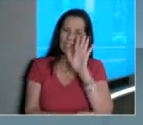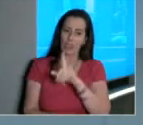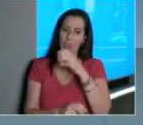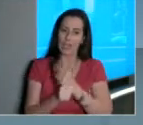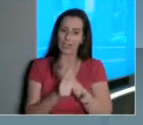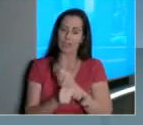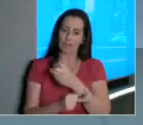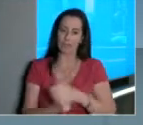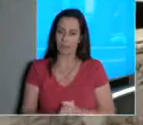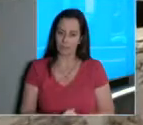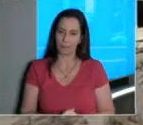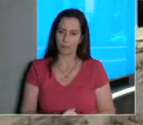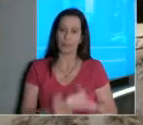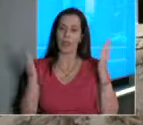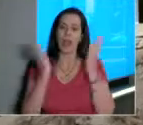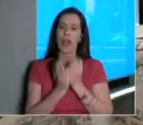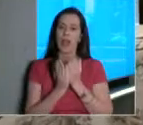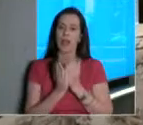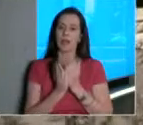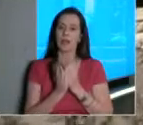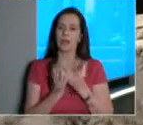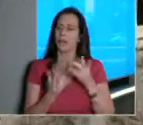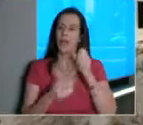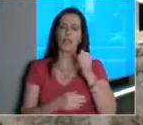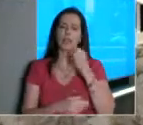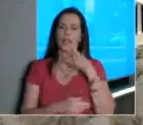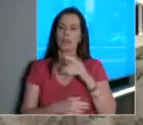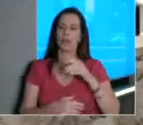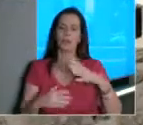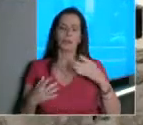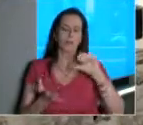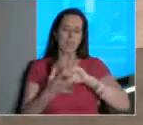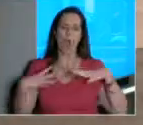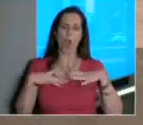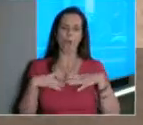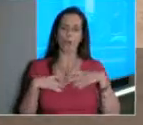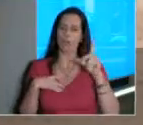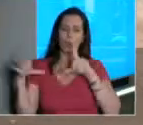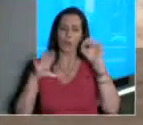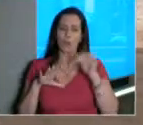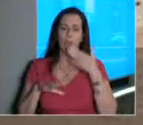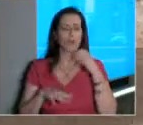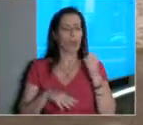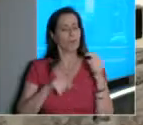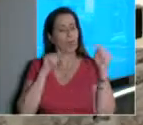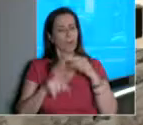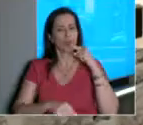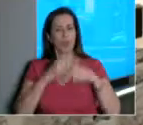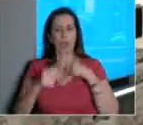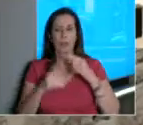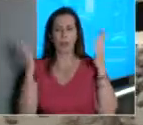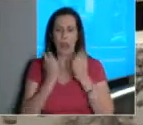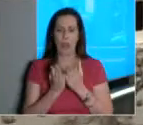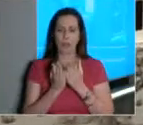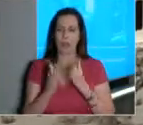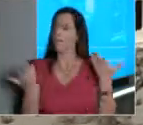שכאן במכללת ספיר. קדימה. אילת, לב התיירות של ישראל, עיר הנופש והחופש. כ-700,000 ישראלים ותיירים מגיעים מדי שנה ללפוש